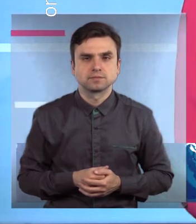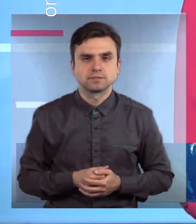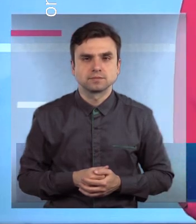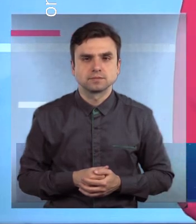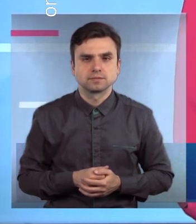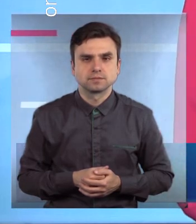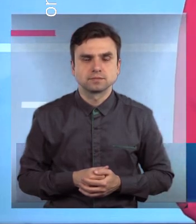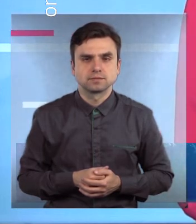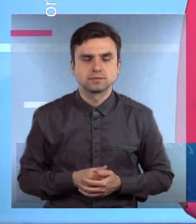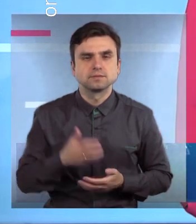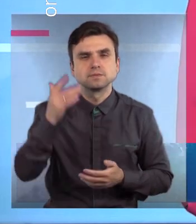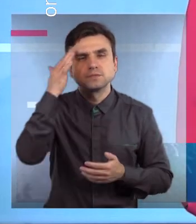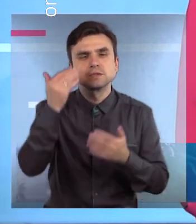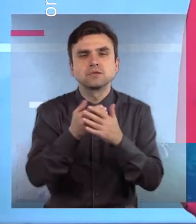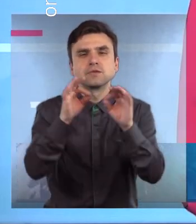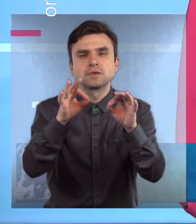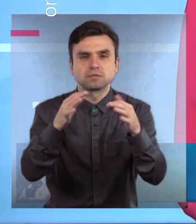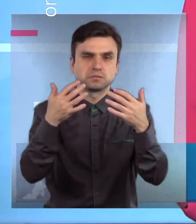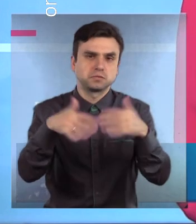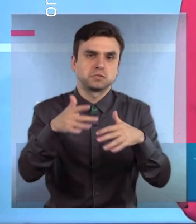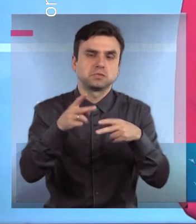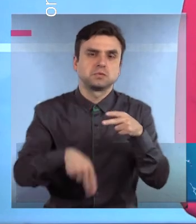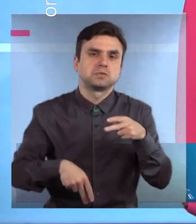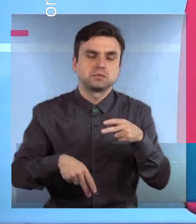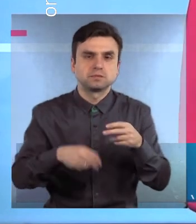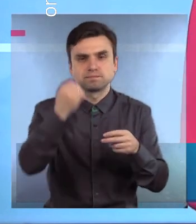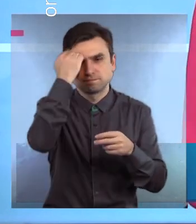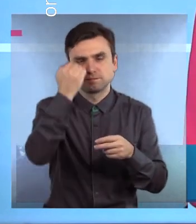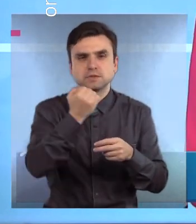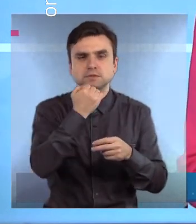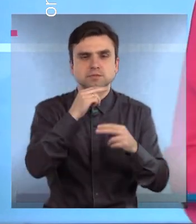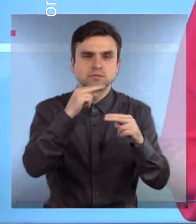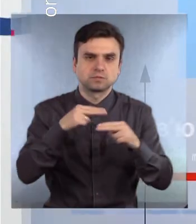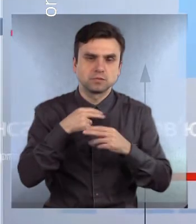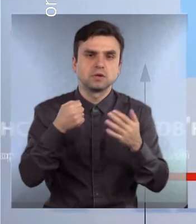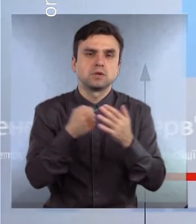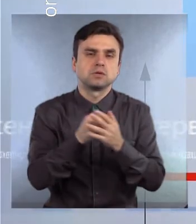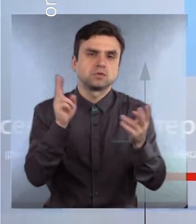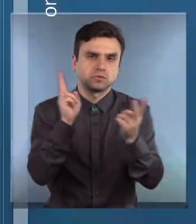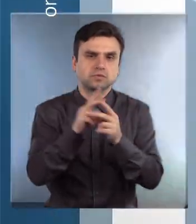сьогодні. У студії працювала Наталя Болдинська. Дякую за увагу і до зустрічі в ефірі.